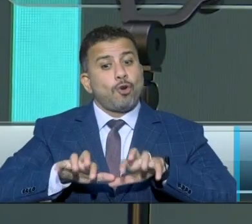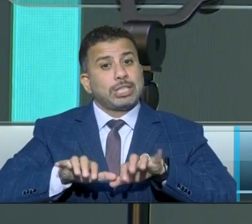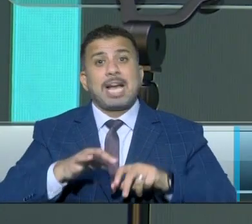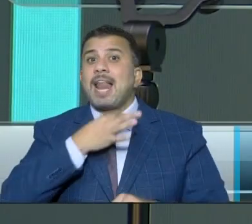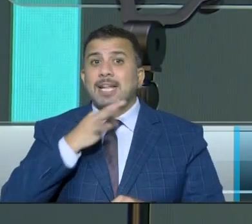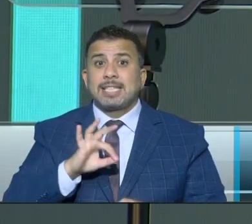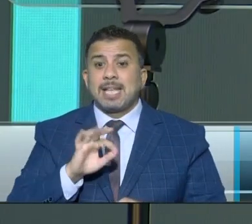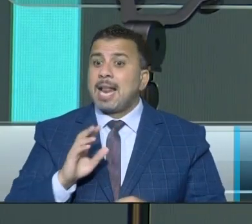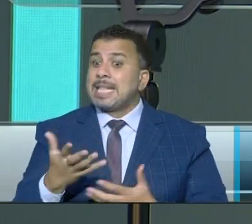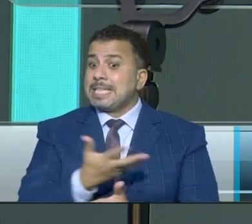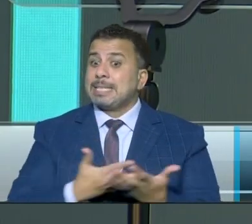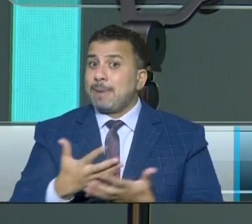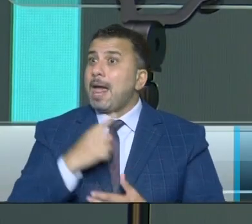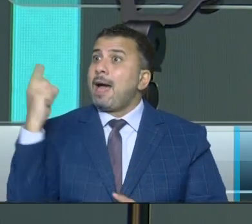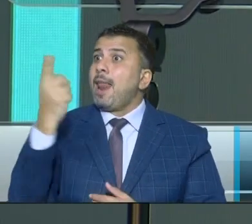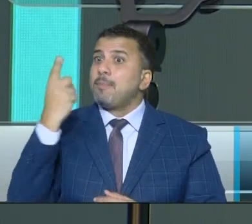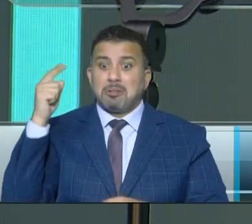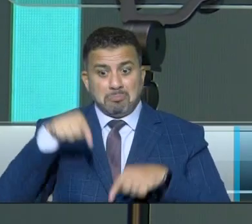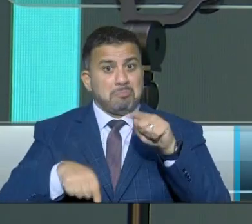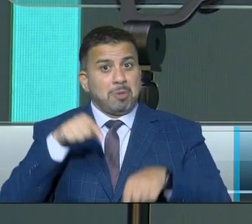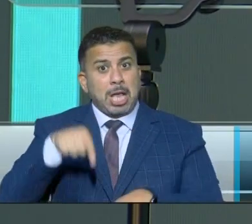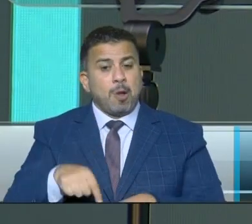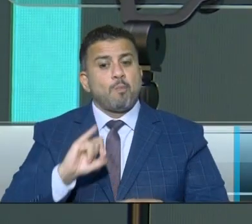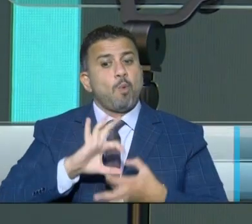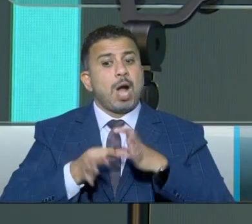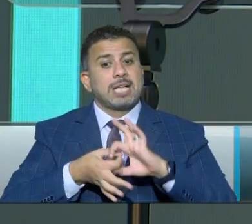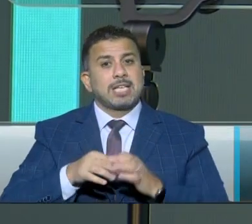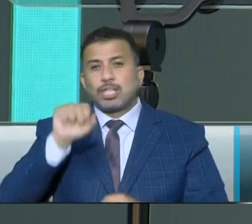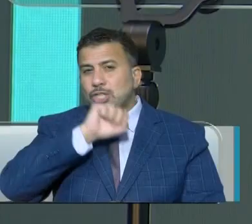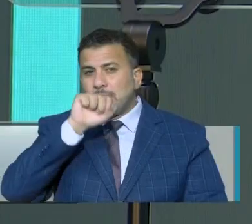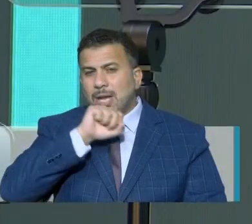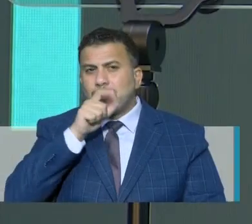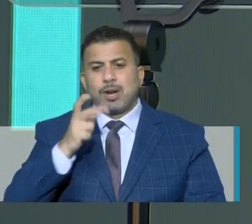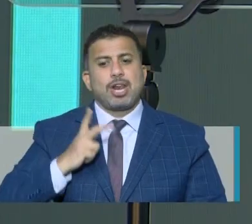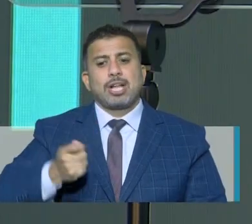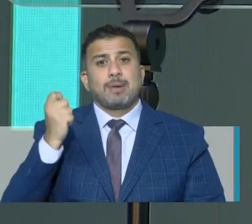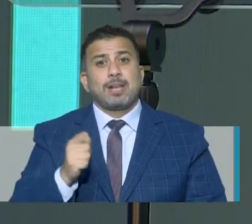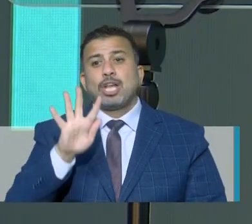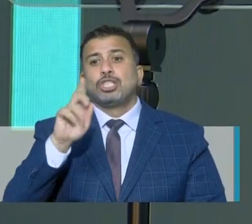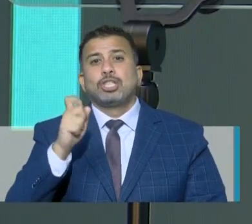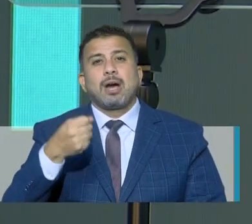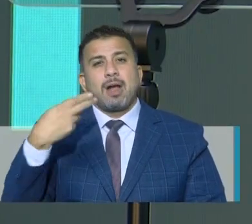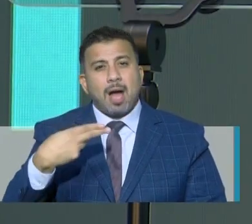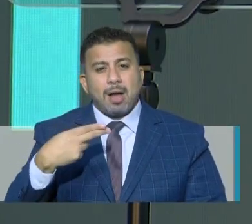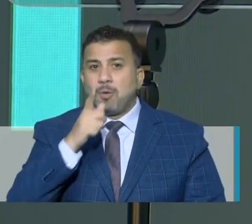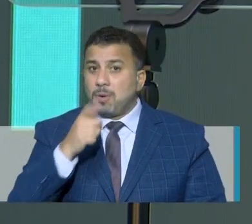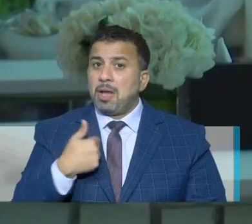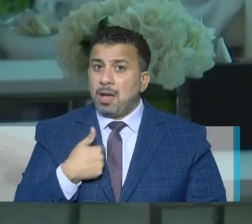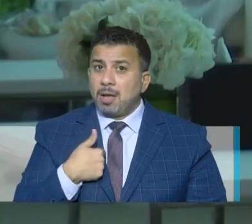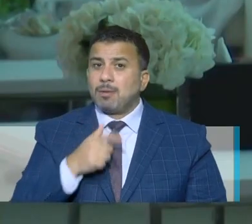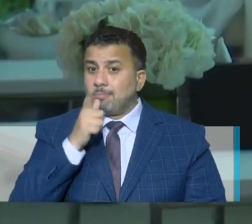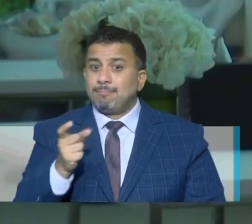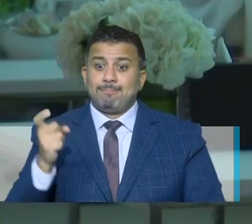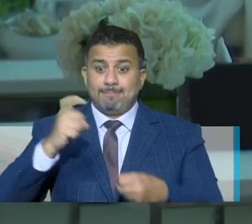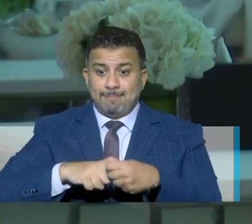مكانتها الاستثماريه العالميه من خلال مؤسسات رائده كمركز الشارقه لرياده الاعمال شراع و بالمناسبه يشرفني ان